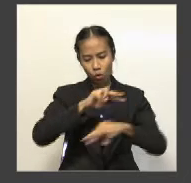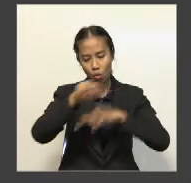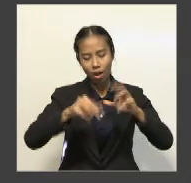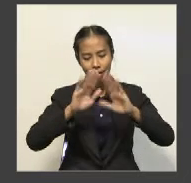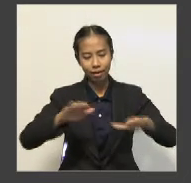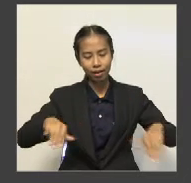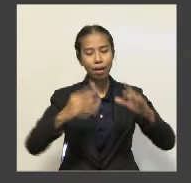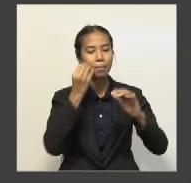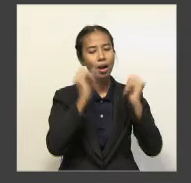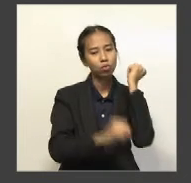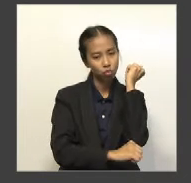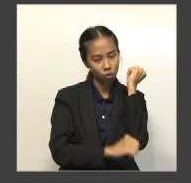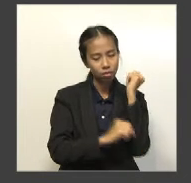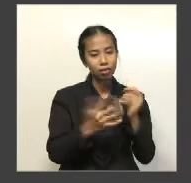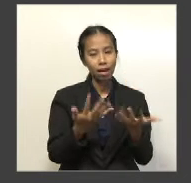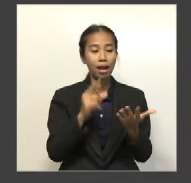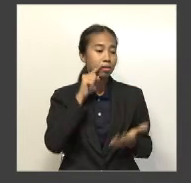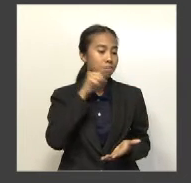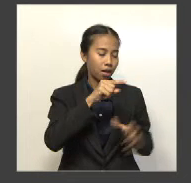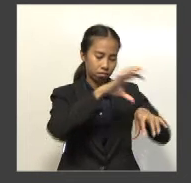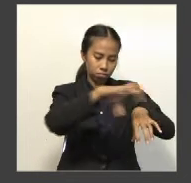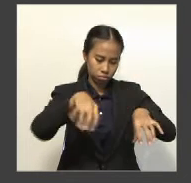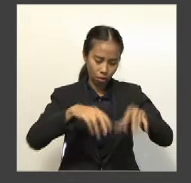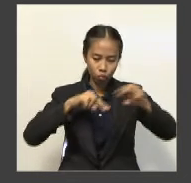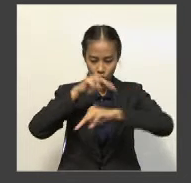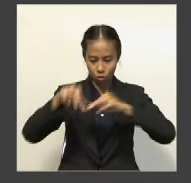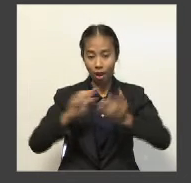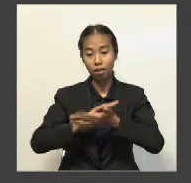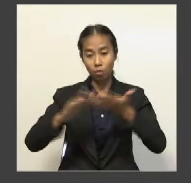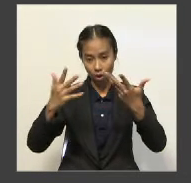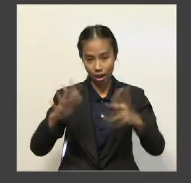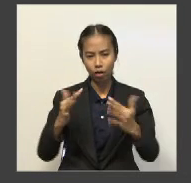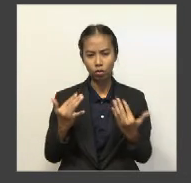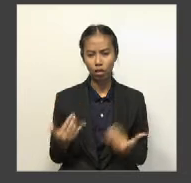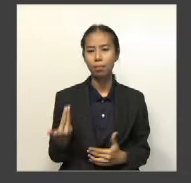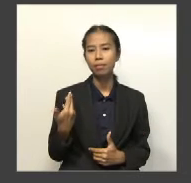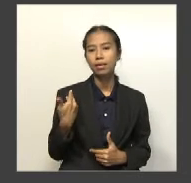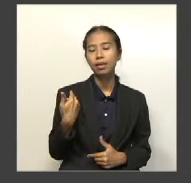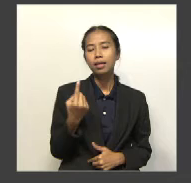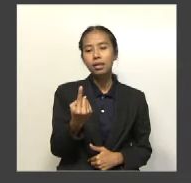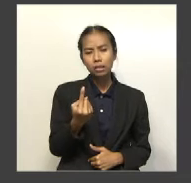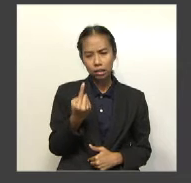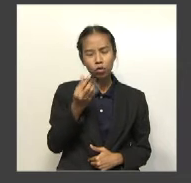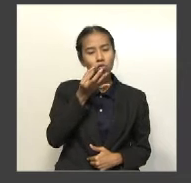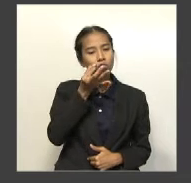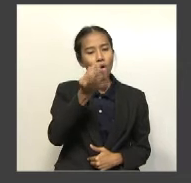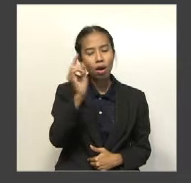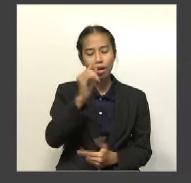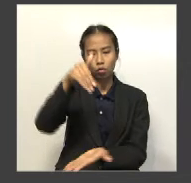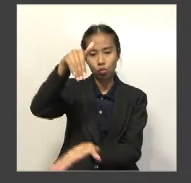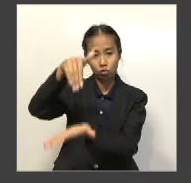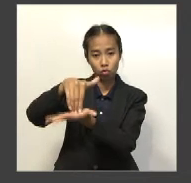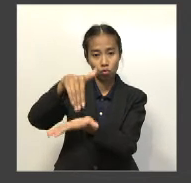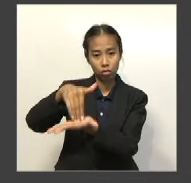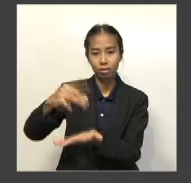งโดยทั้งหมดได้สั่งการให้หน่วยงานที่เกี่ยวข้องดูแลแล้วนะคะนอกจากนี้อีกหนึ่งช่องทางที่จะร้องเรียนก็คือศูนย์ดำรง